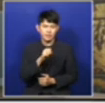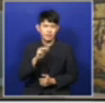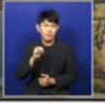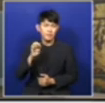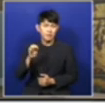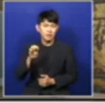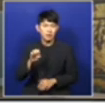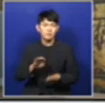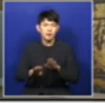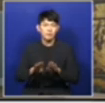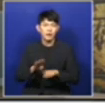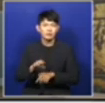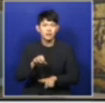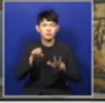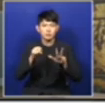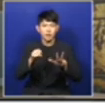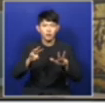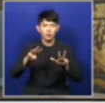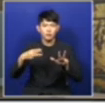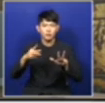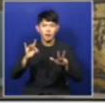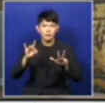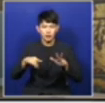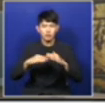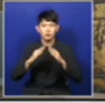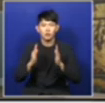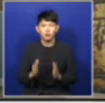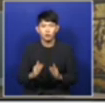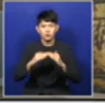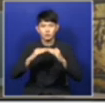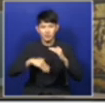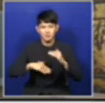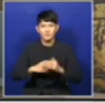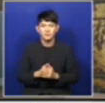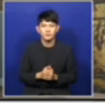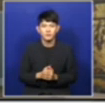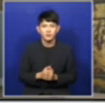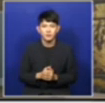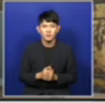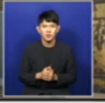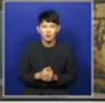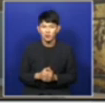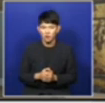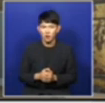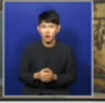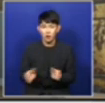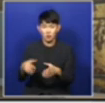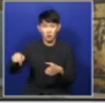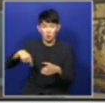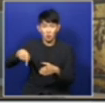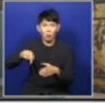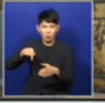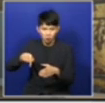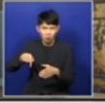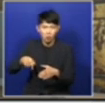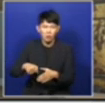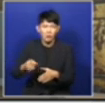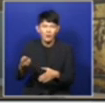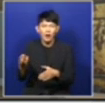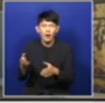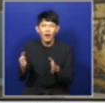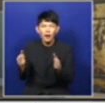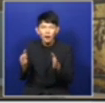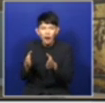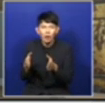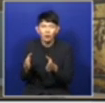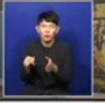ม่เกิน 368,000 รายนอกนั้นเป็น SME ที่เป็นรายย่อย3ล้าน